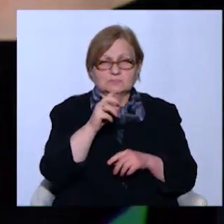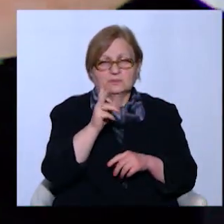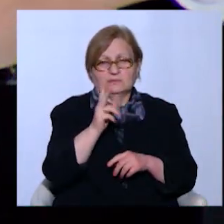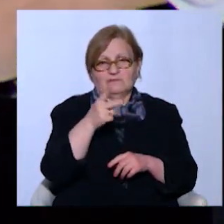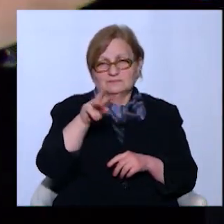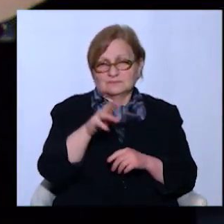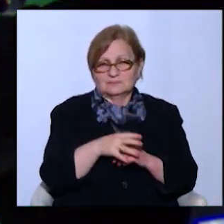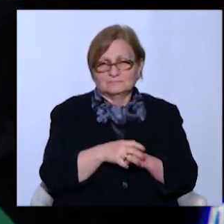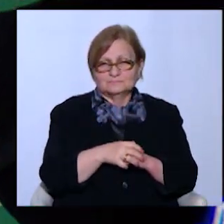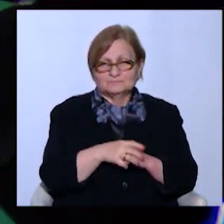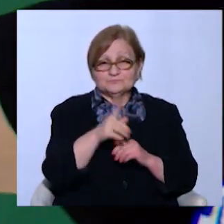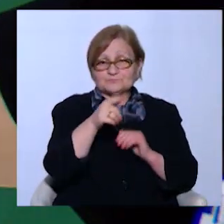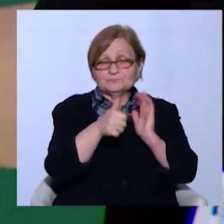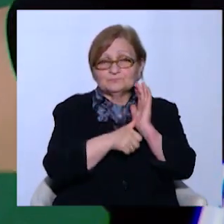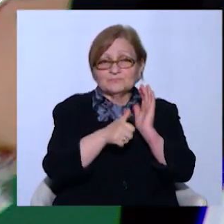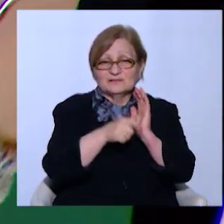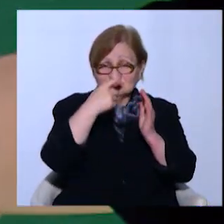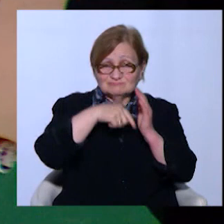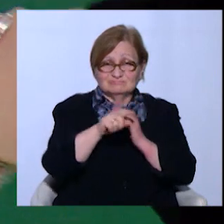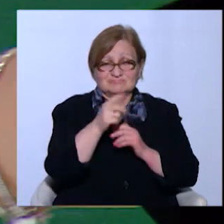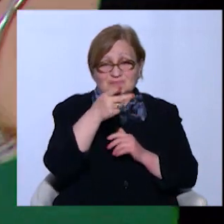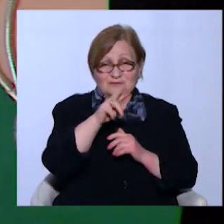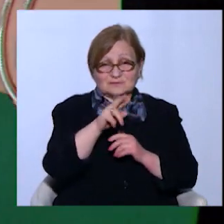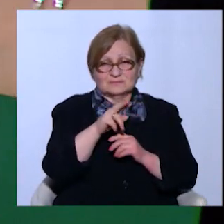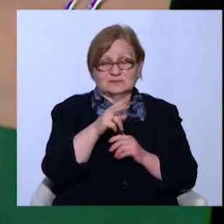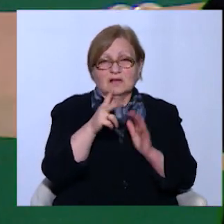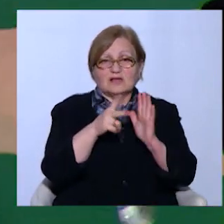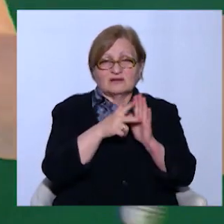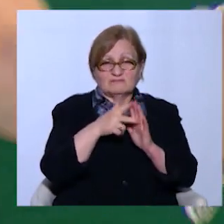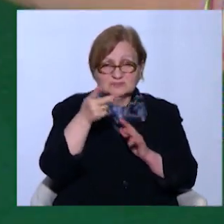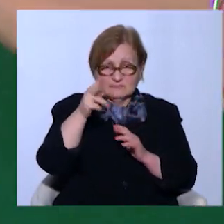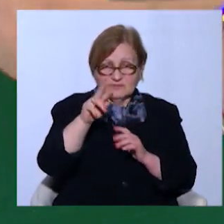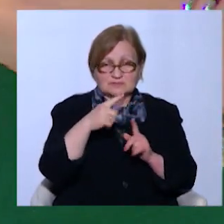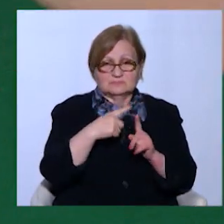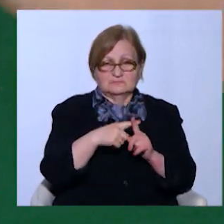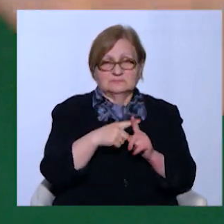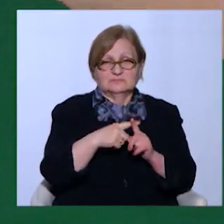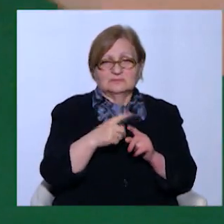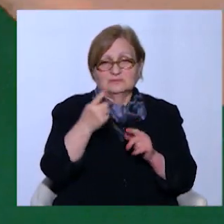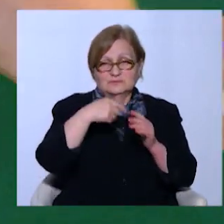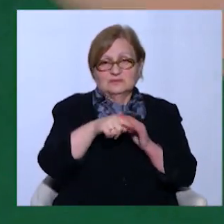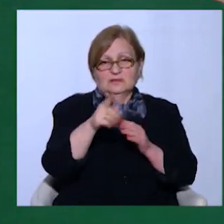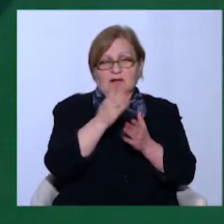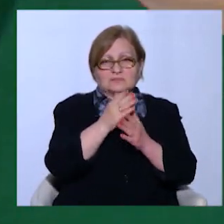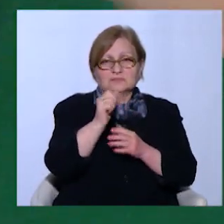ესე იგი 6-ის კვადრატს პლუს 8-ის კვადრატი არის AB-ს კვადრატი.